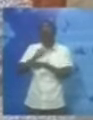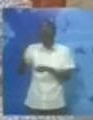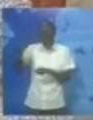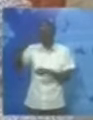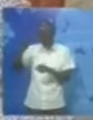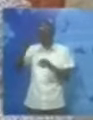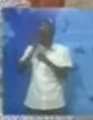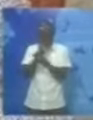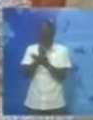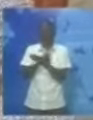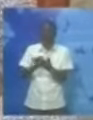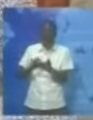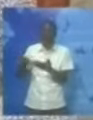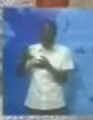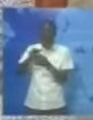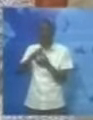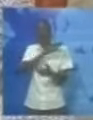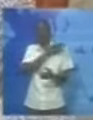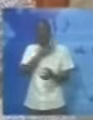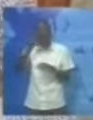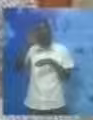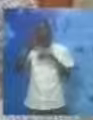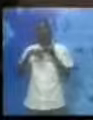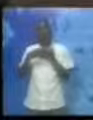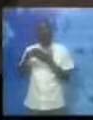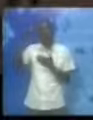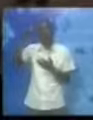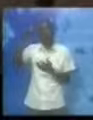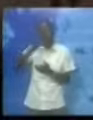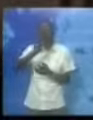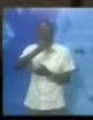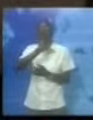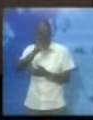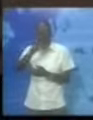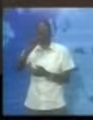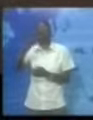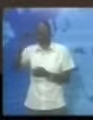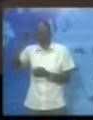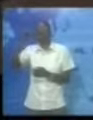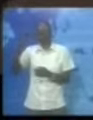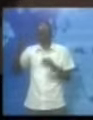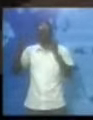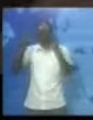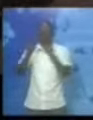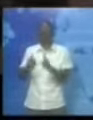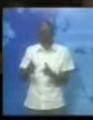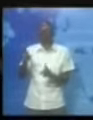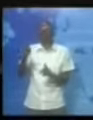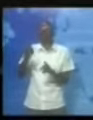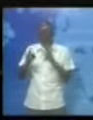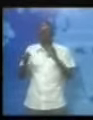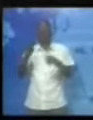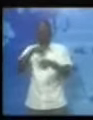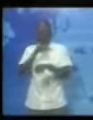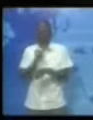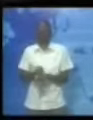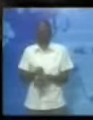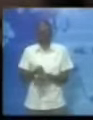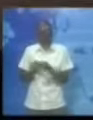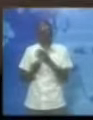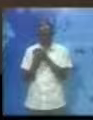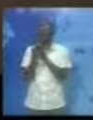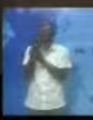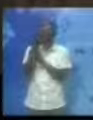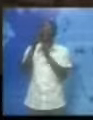les manuscrits et les mausolées de Tombouctou pour redonner de la fierté au peuple malien. Mais le plus important pour elle serait de promouvoir